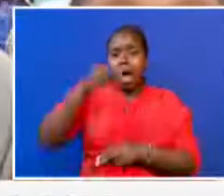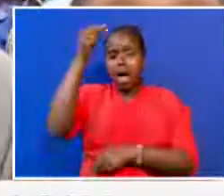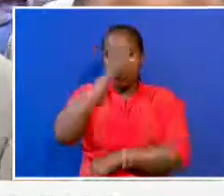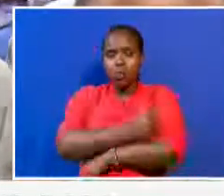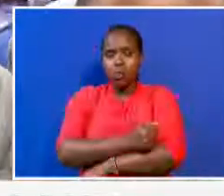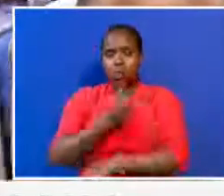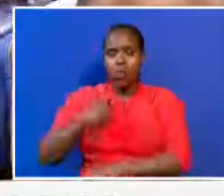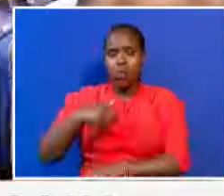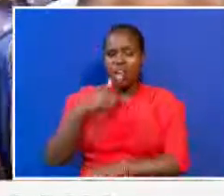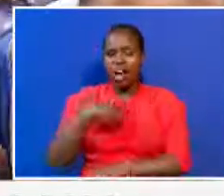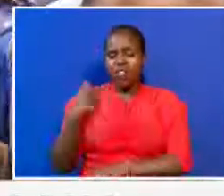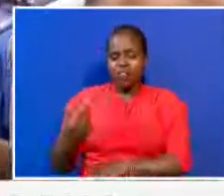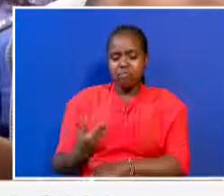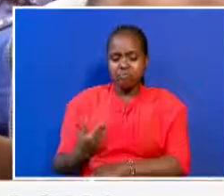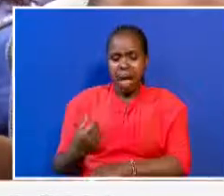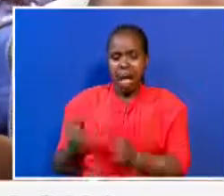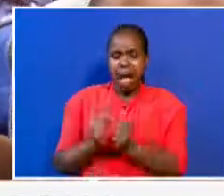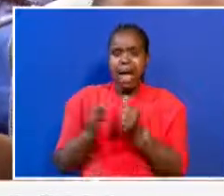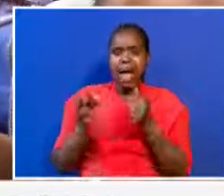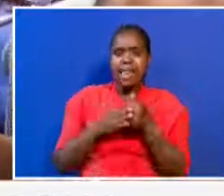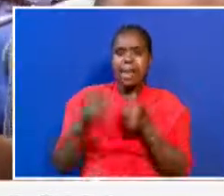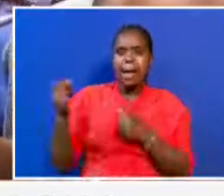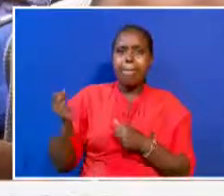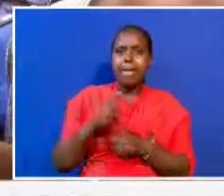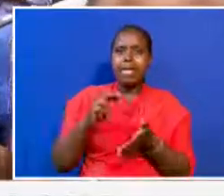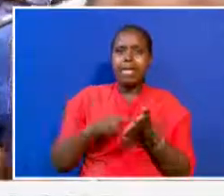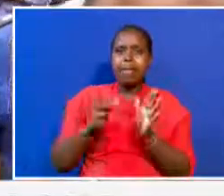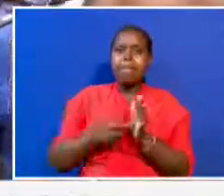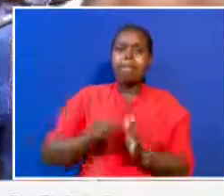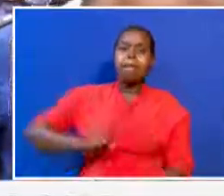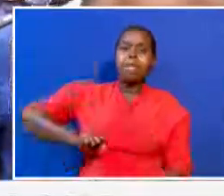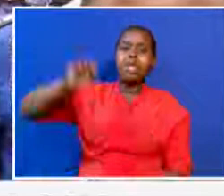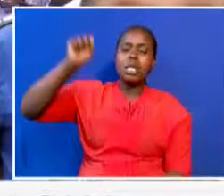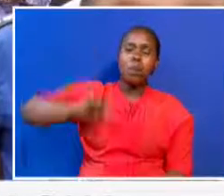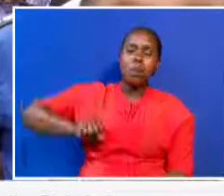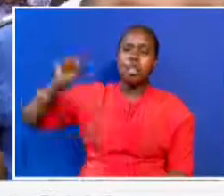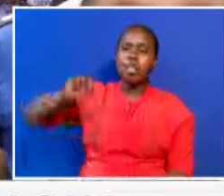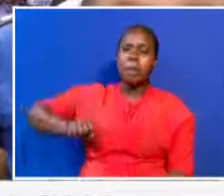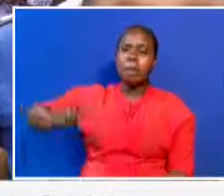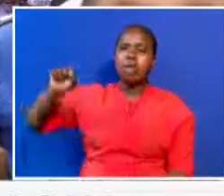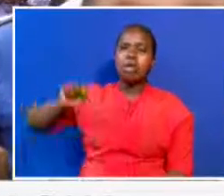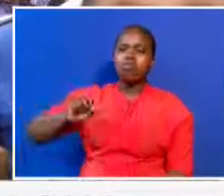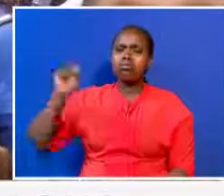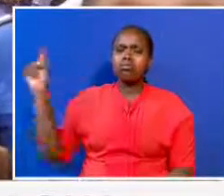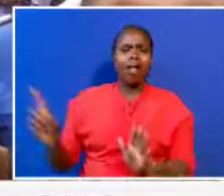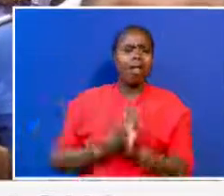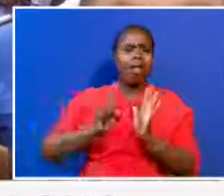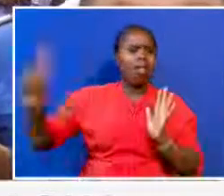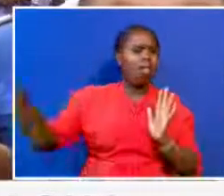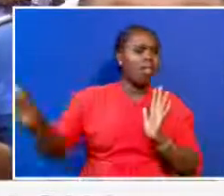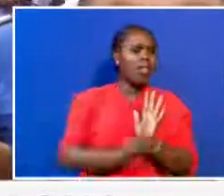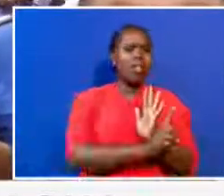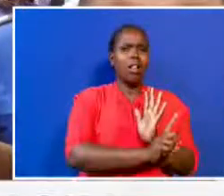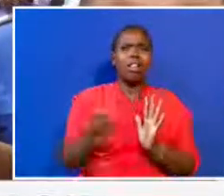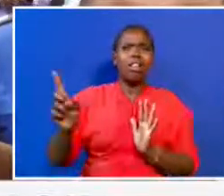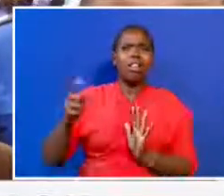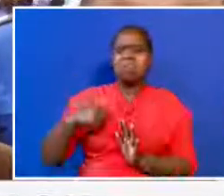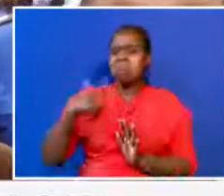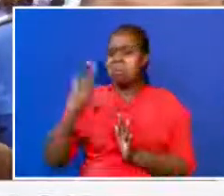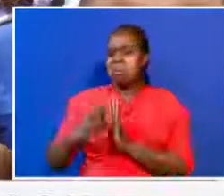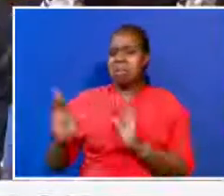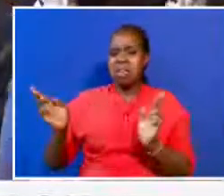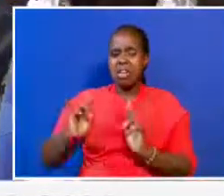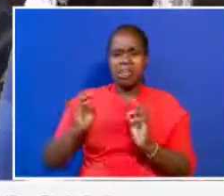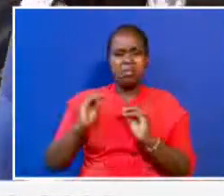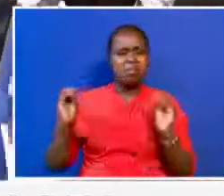have only 18 months. So this toxic politics of moving up and down, I'm not prepared to take